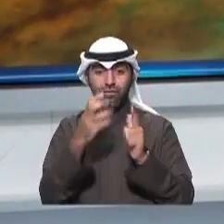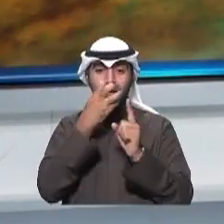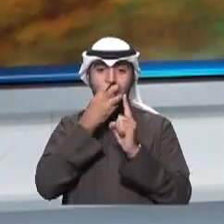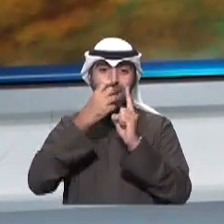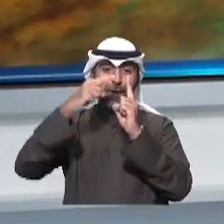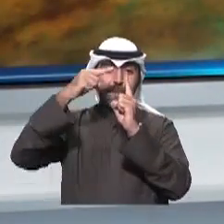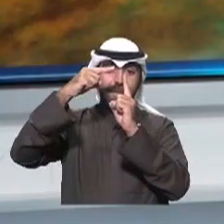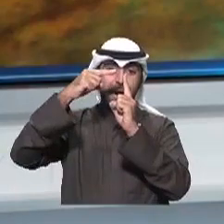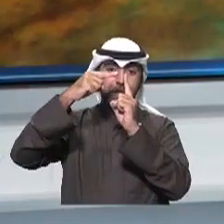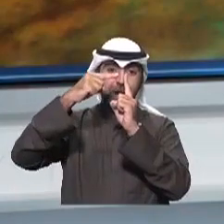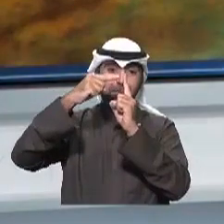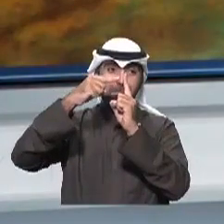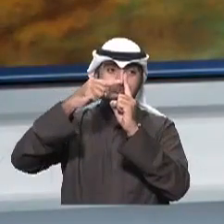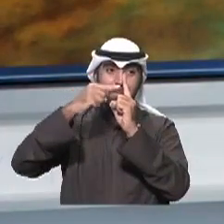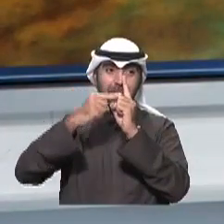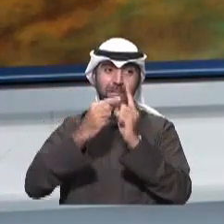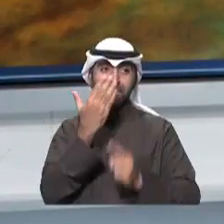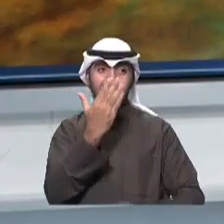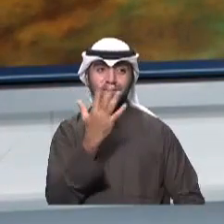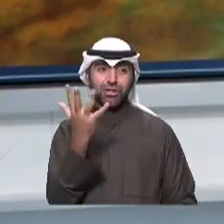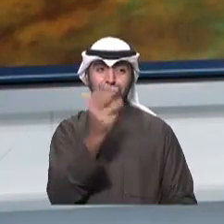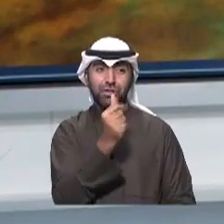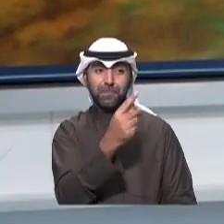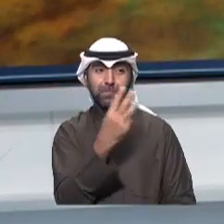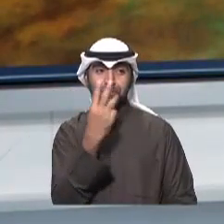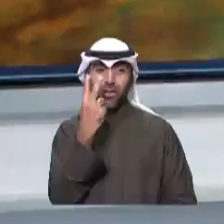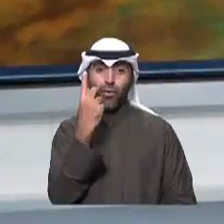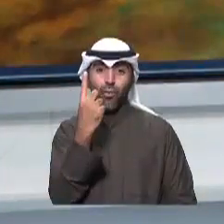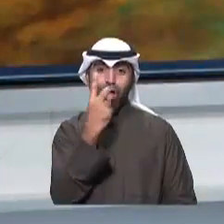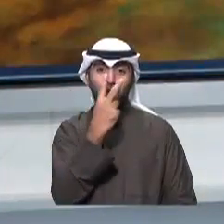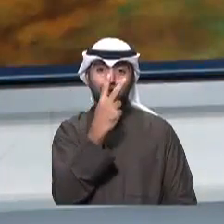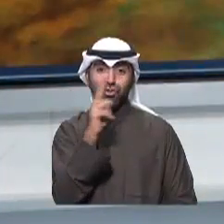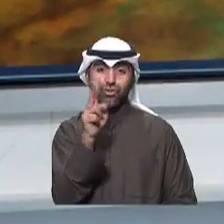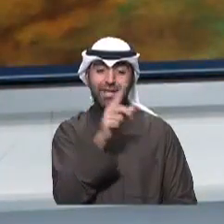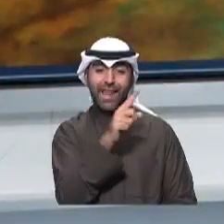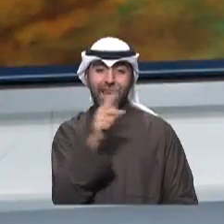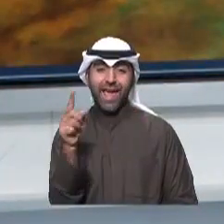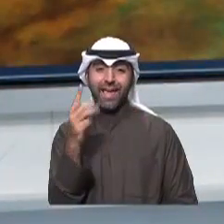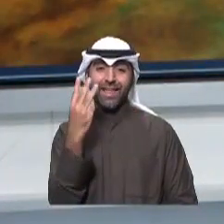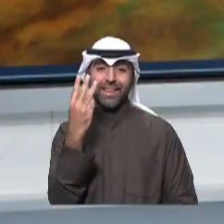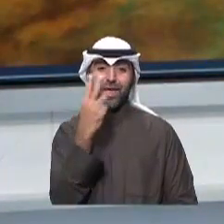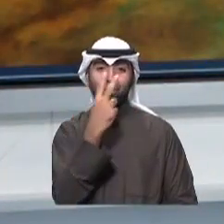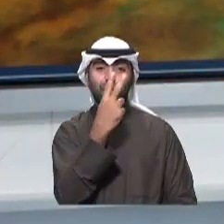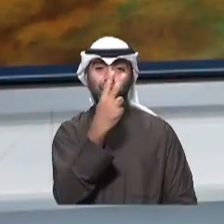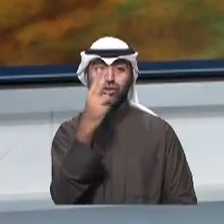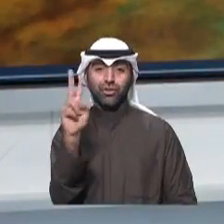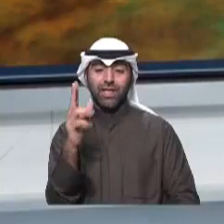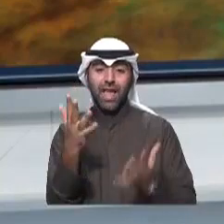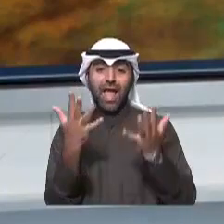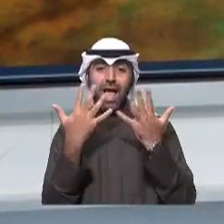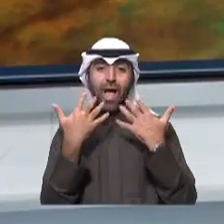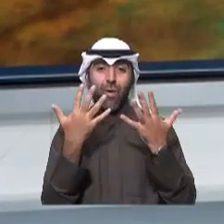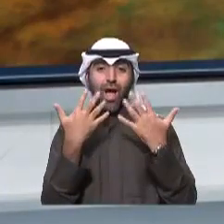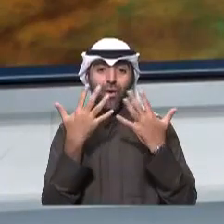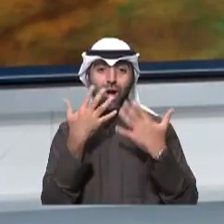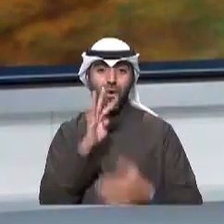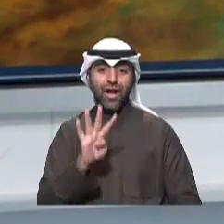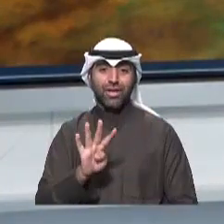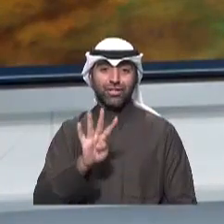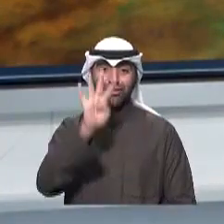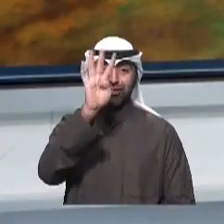الشماليه الغربيه خفيفه الى معتدله السرعه، تتراوح سرعتها بشكل عام ما بين 12 إلى 35 كيلومتر